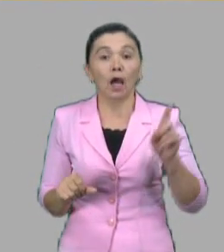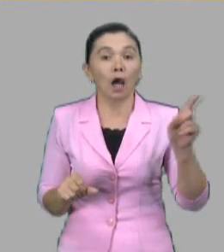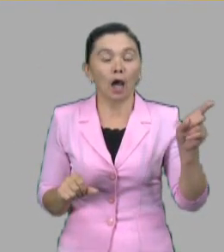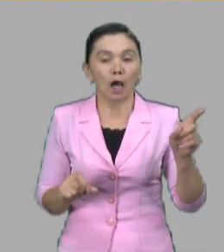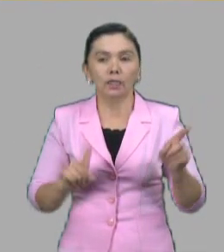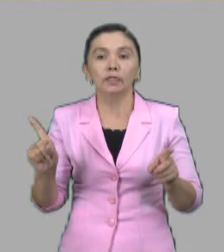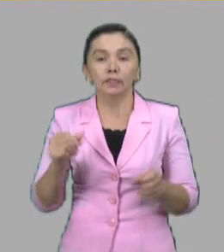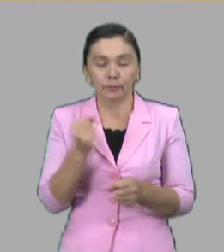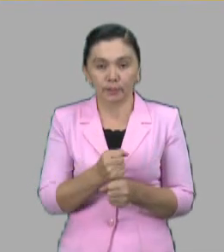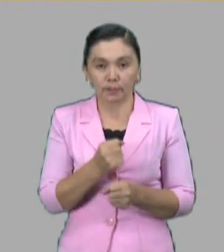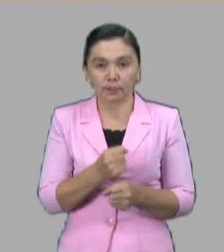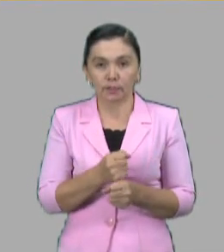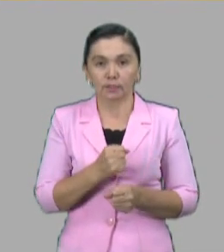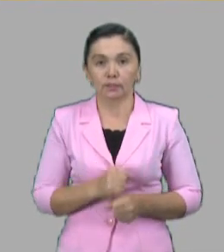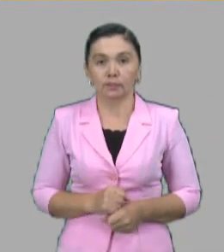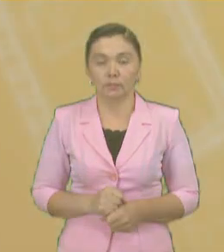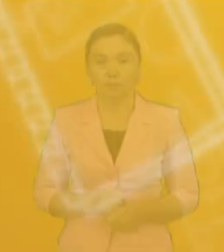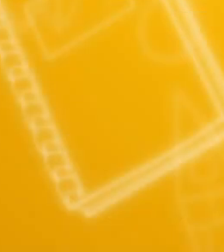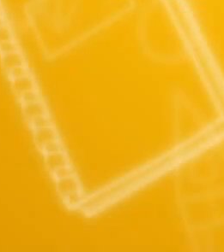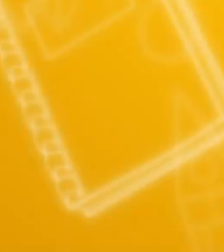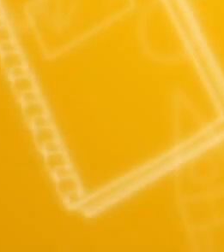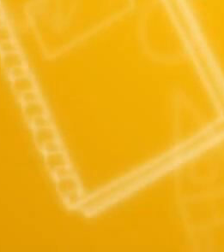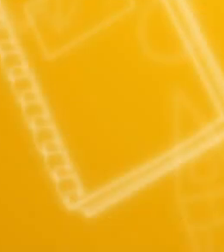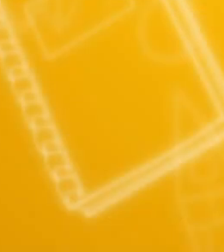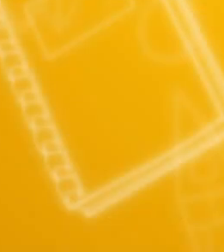Алар эмне кылышат?